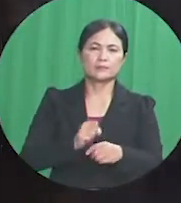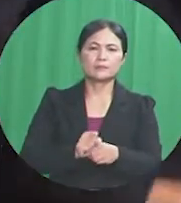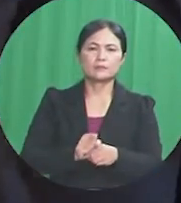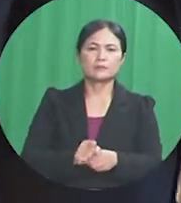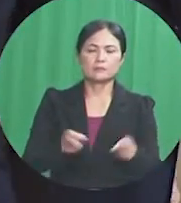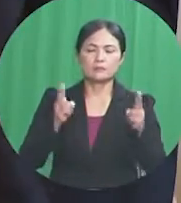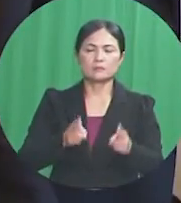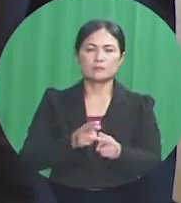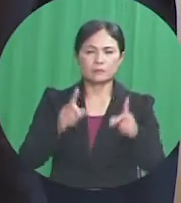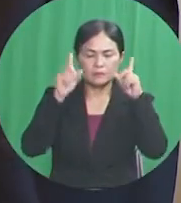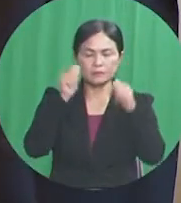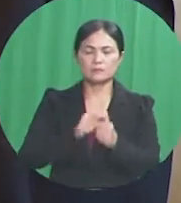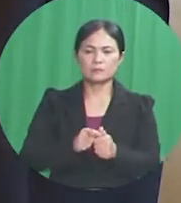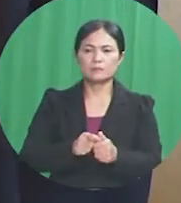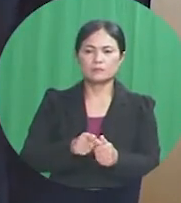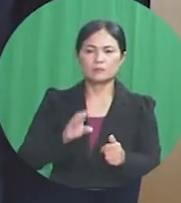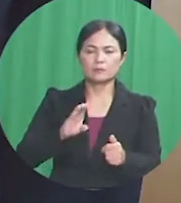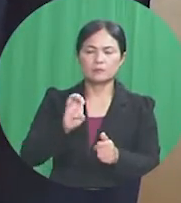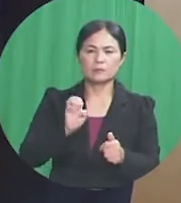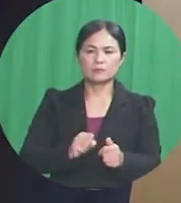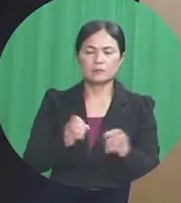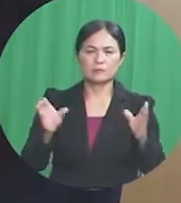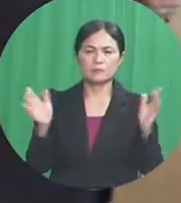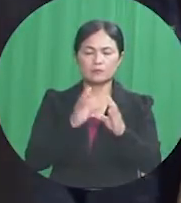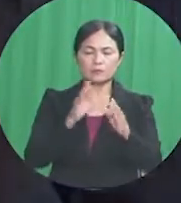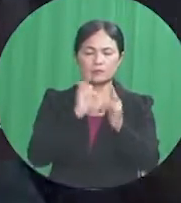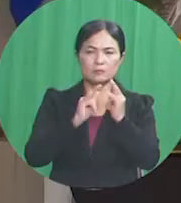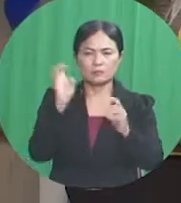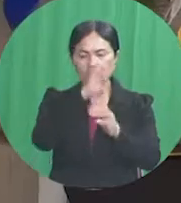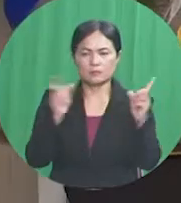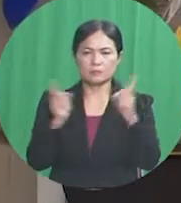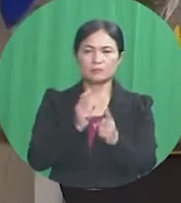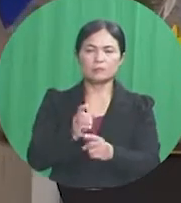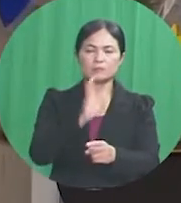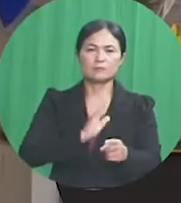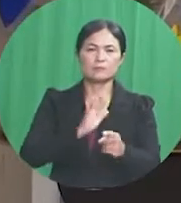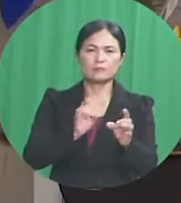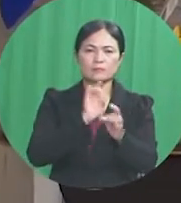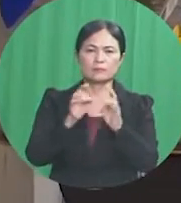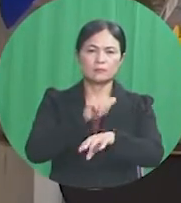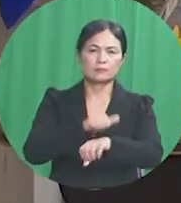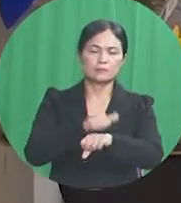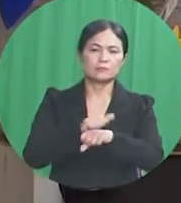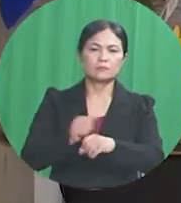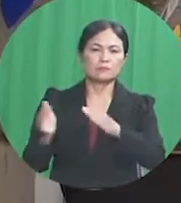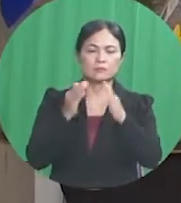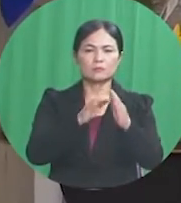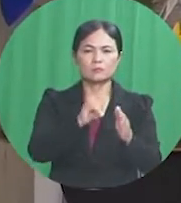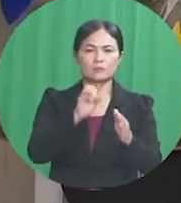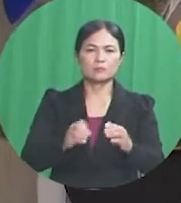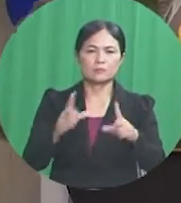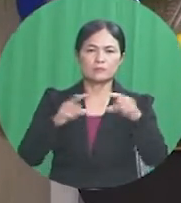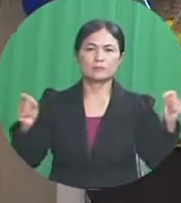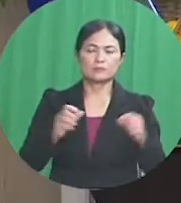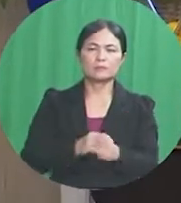បានអនុញ្ញាតឲ្យឯកឧត្តមឆាលមីសែលប្រធានក្រុមប្រឹក្សាអឺរ៉ុបចូលជួបសម្ដែងការគួសមនិងពិភាក្សាការងារនៅទីក្រុងតូក្យូប្រទេសជ